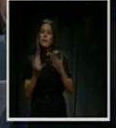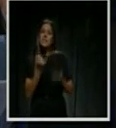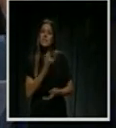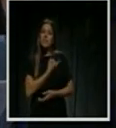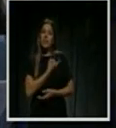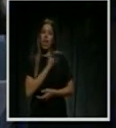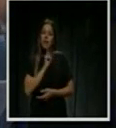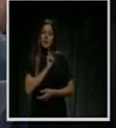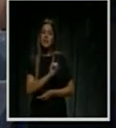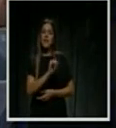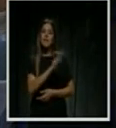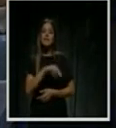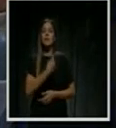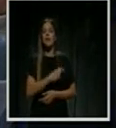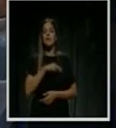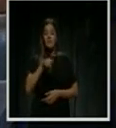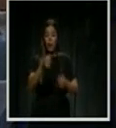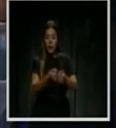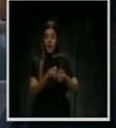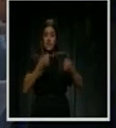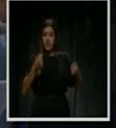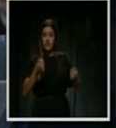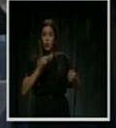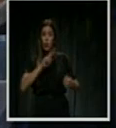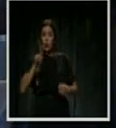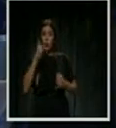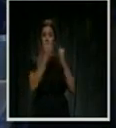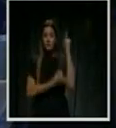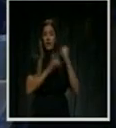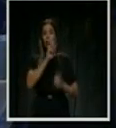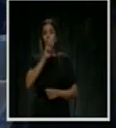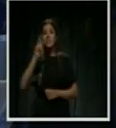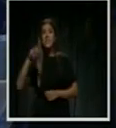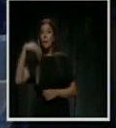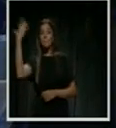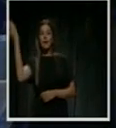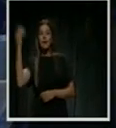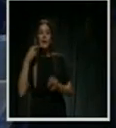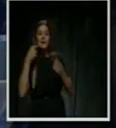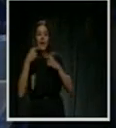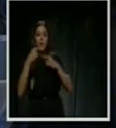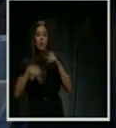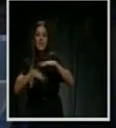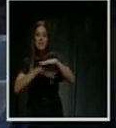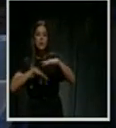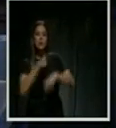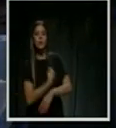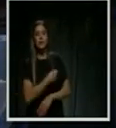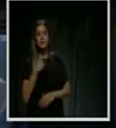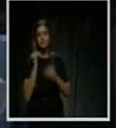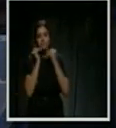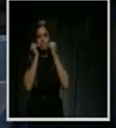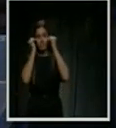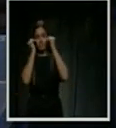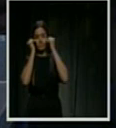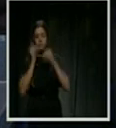Malti. Gazzetti u portals barranin li jitkellmu dwar dak illi għaddej f'pajjiżna. Li